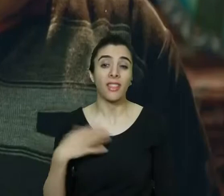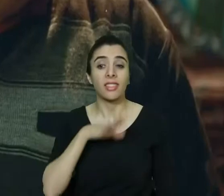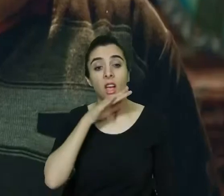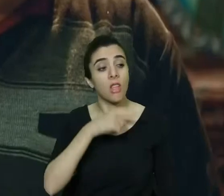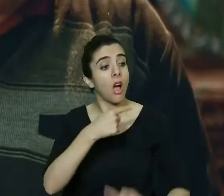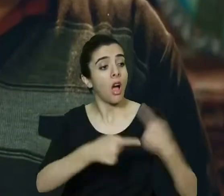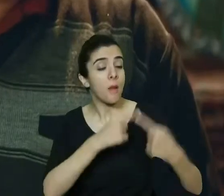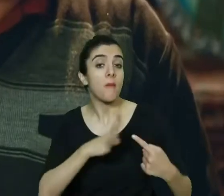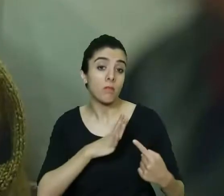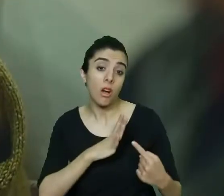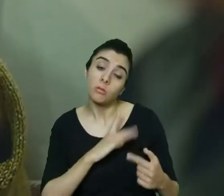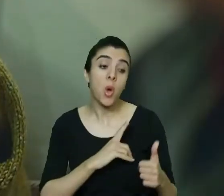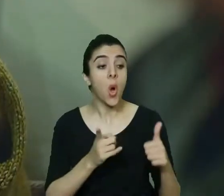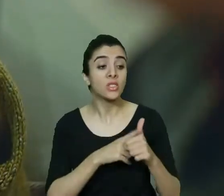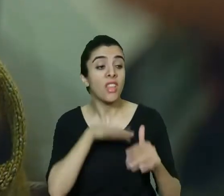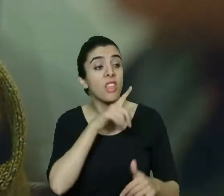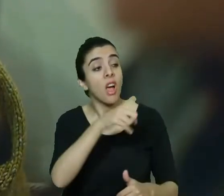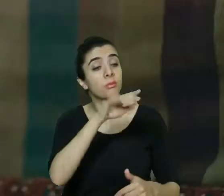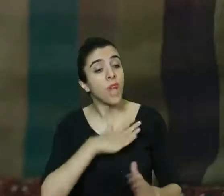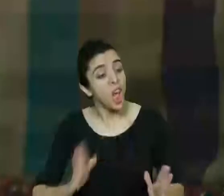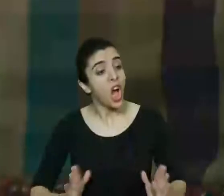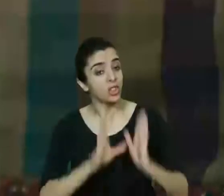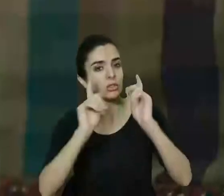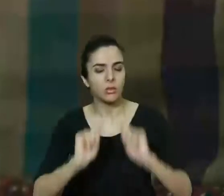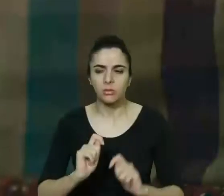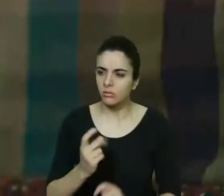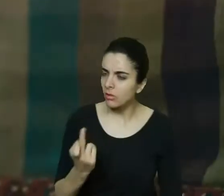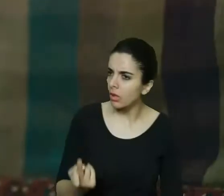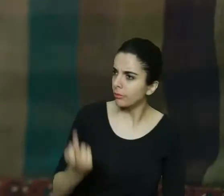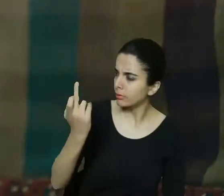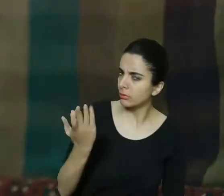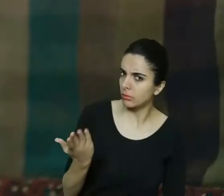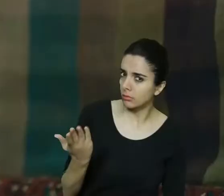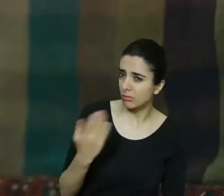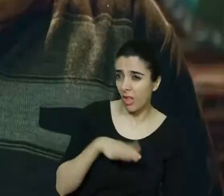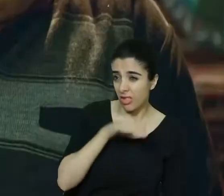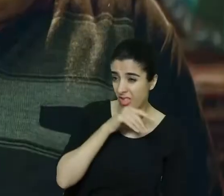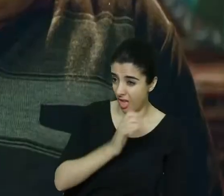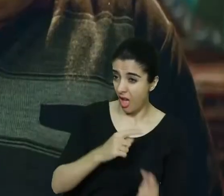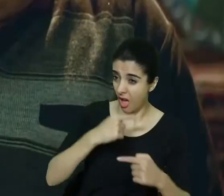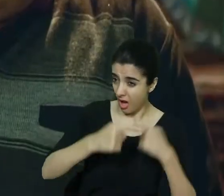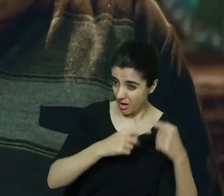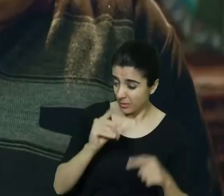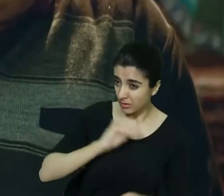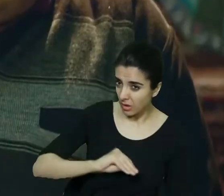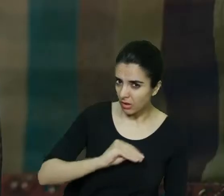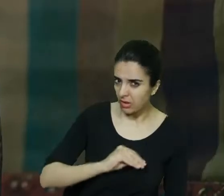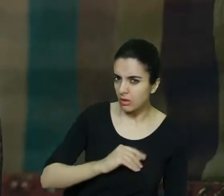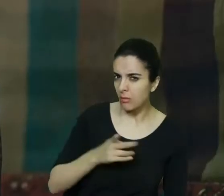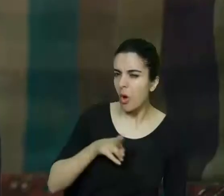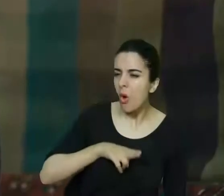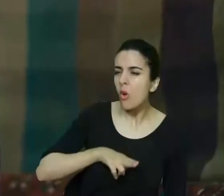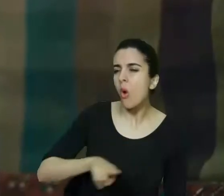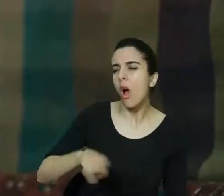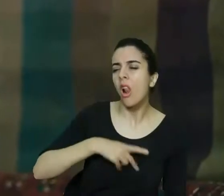geliymiş ama önce dedelere ihsan etmek lazım gelirmiş. Halt etmiş o. Dede soyuymuş. Bu yol bel yolu